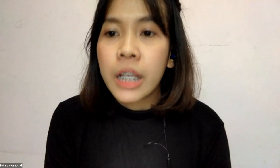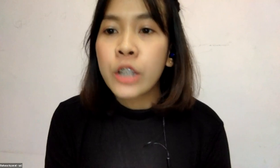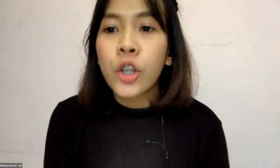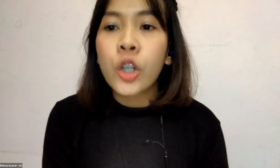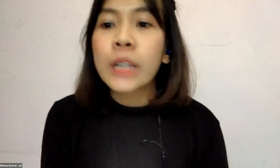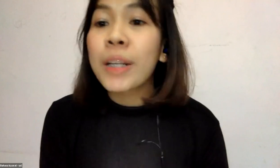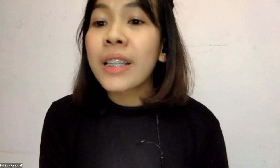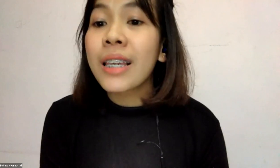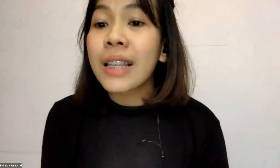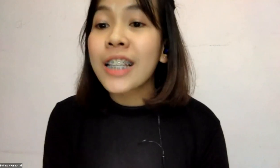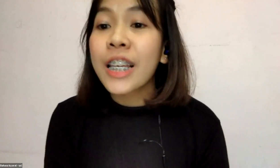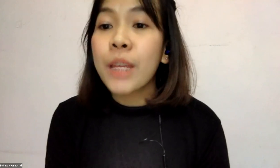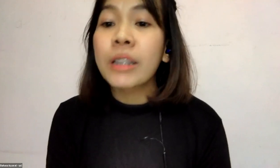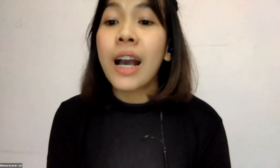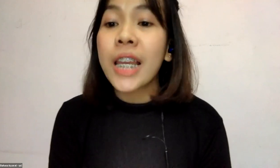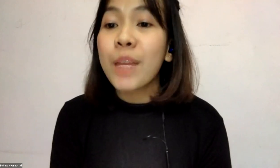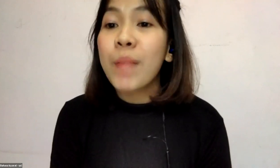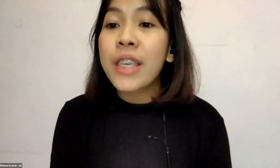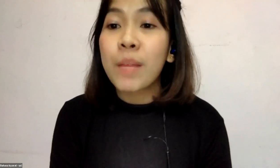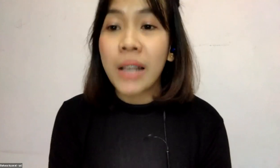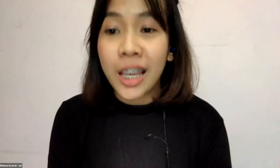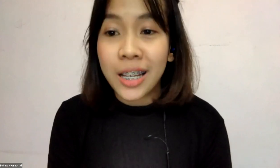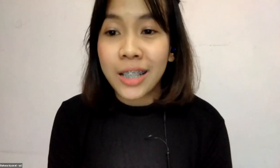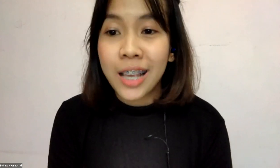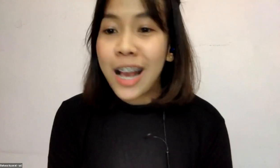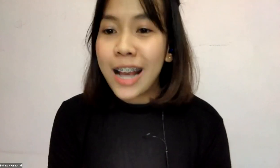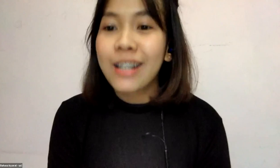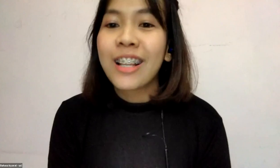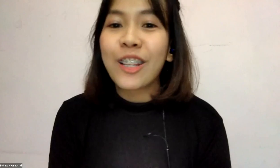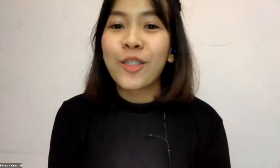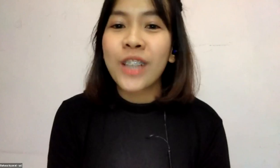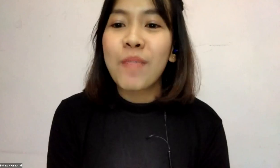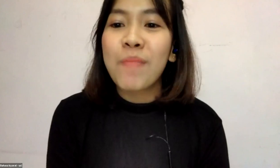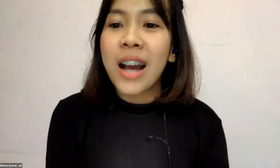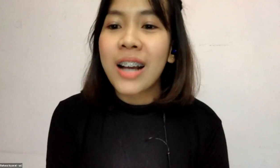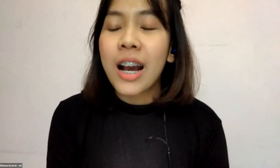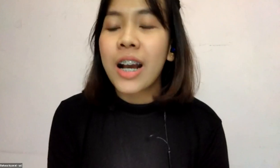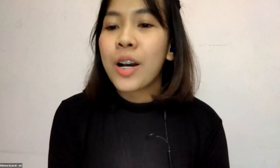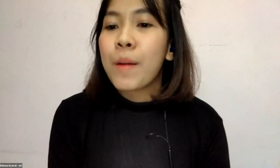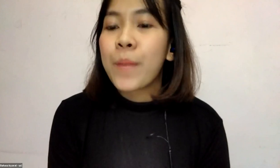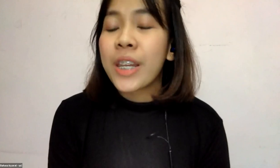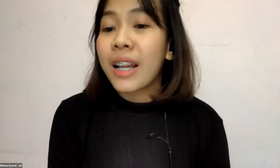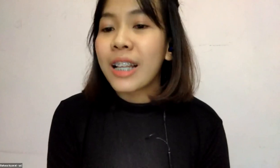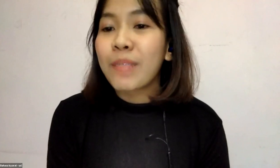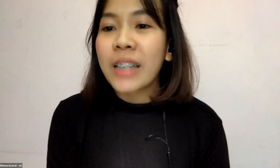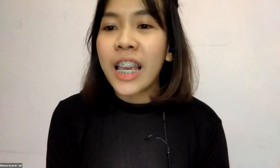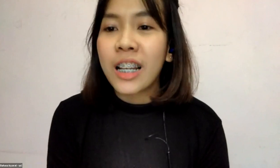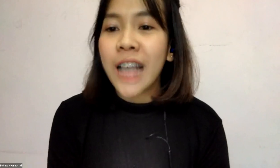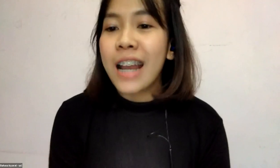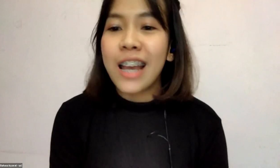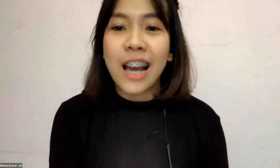jadi contohnya seperti kita sendiri misalkan ingin belajar bahasa Inggris kan tentunya lembaga penyedia